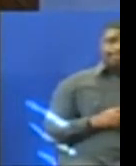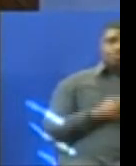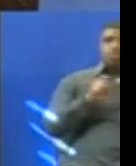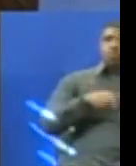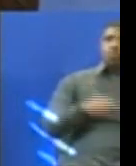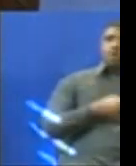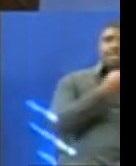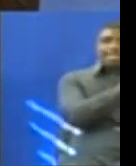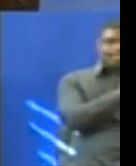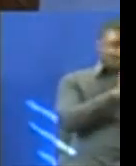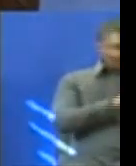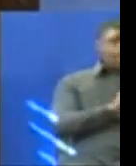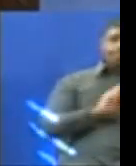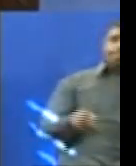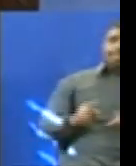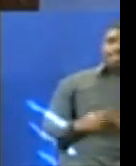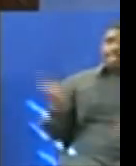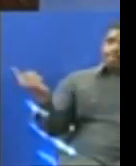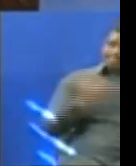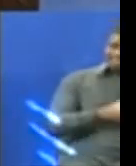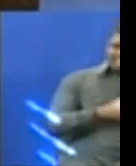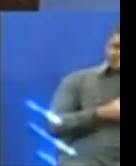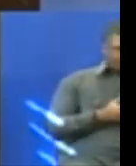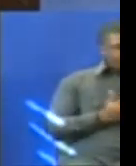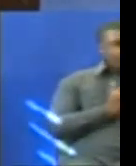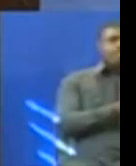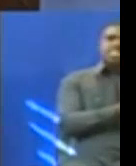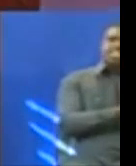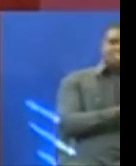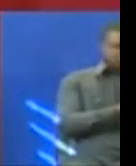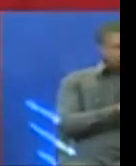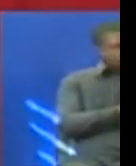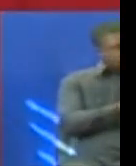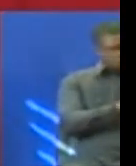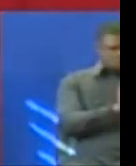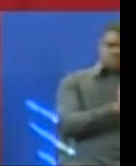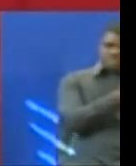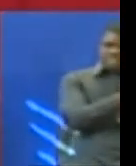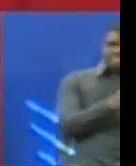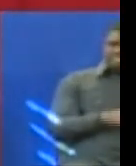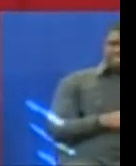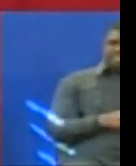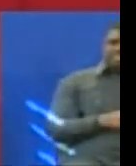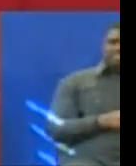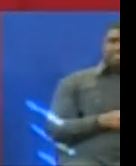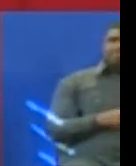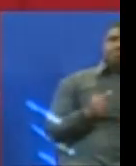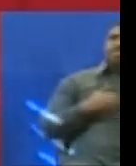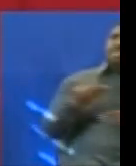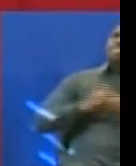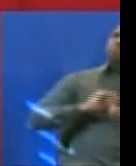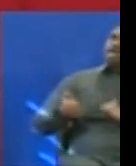wawekezaji mbalimbali. Imekuja meli pale ya kisasa kabisa. Tunataka kibali tu. Meli ianze